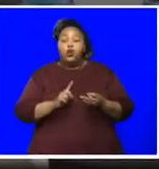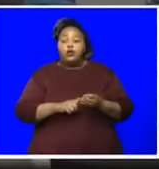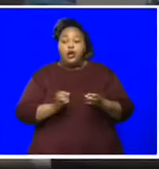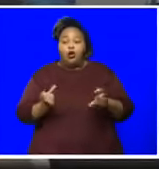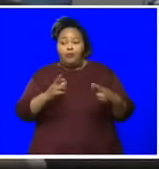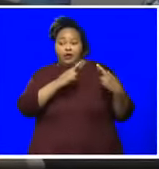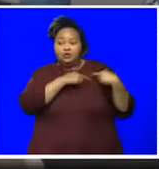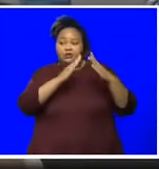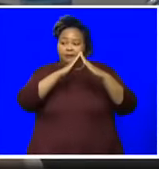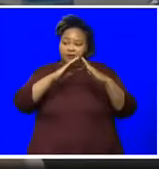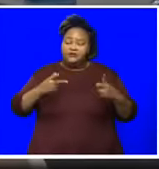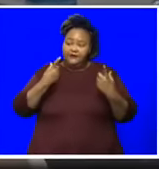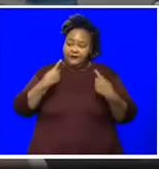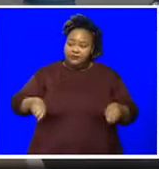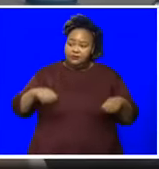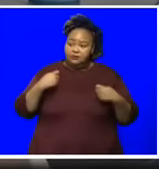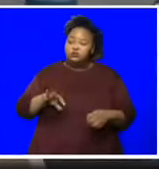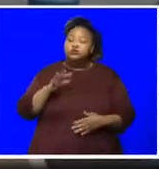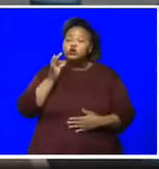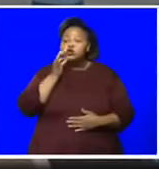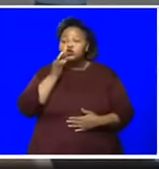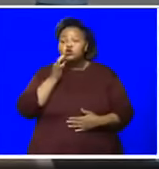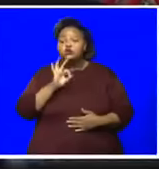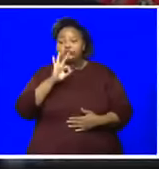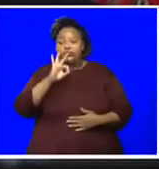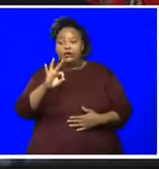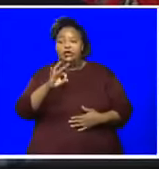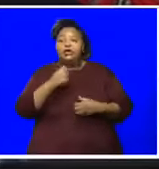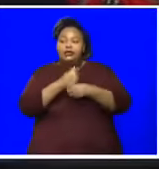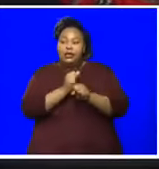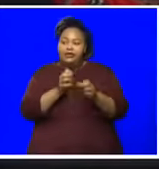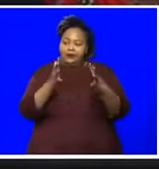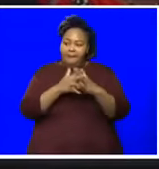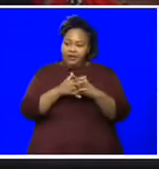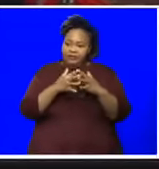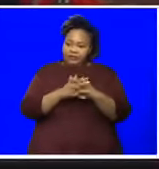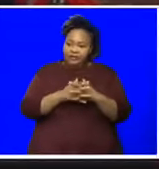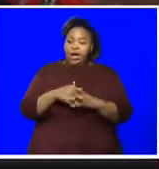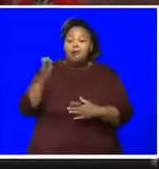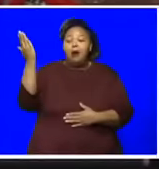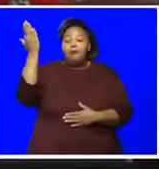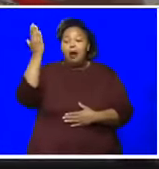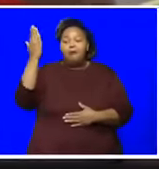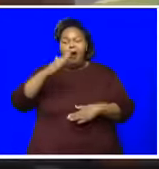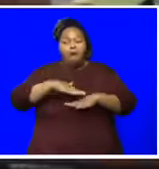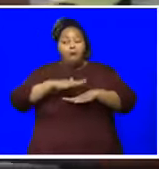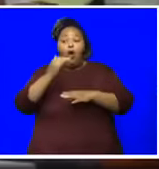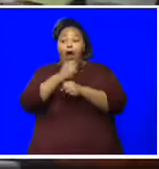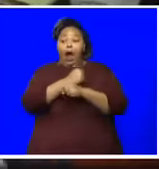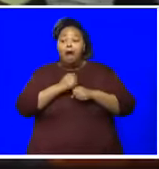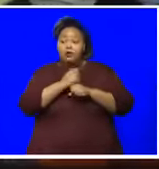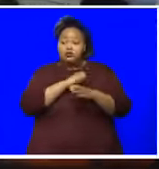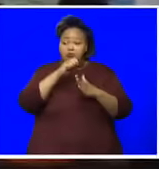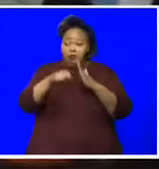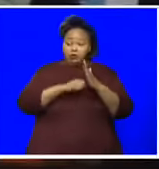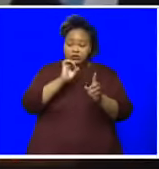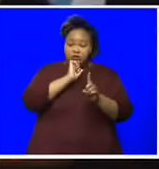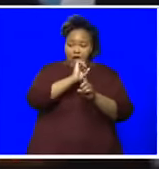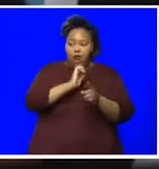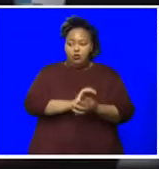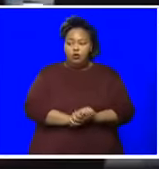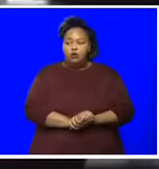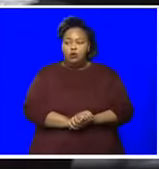malanga lamathathu kanti imali amalunga achazwele kabanti ngemsebenti walo. Emalunga lelikomiti akhuthatha lelitiko